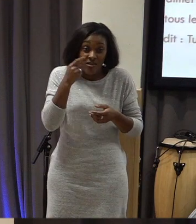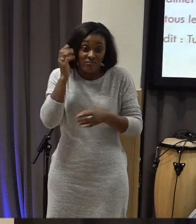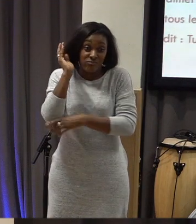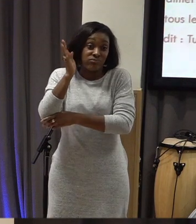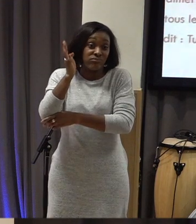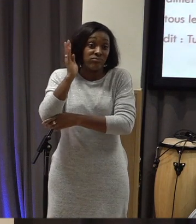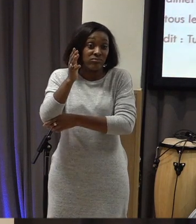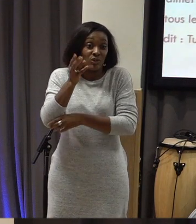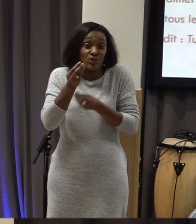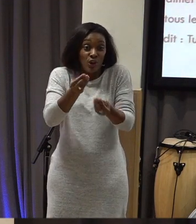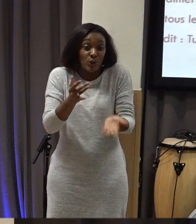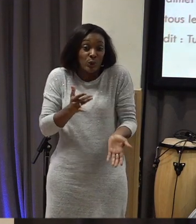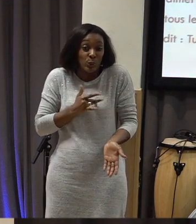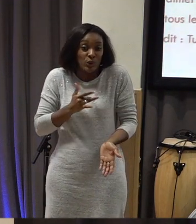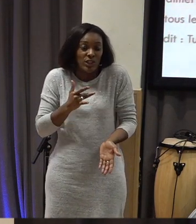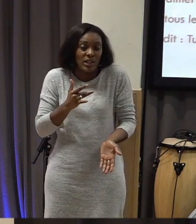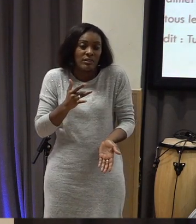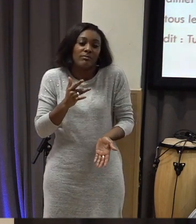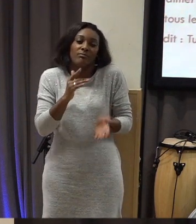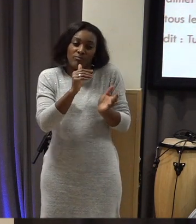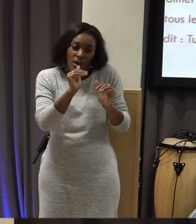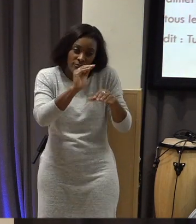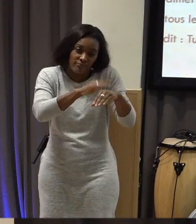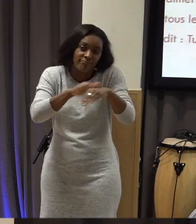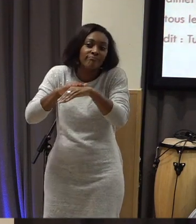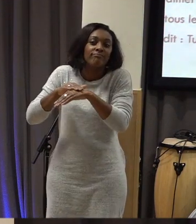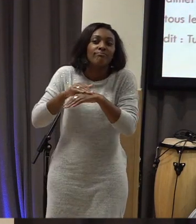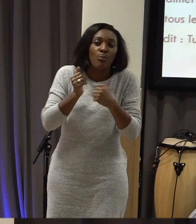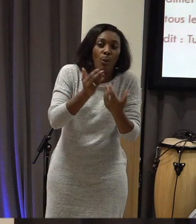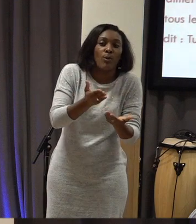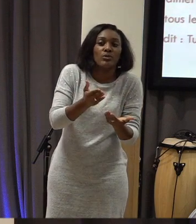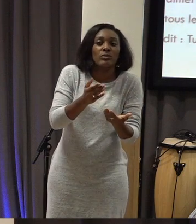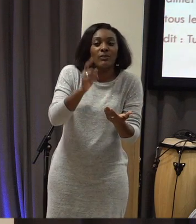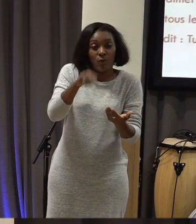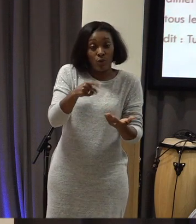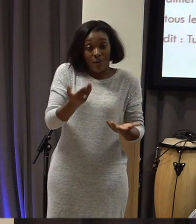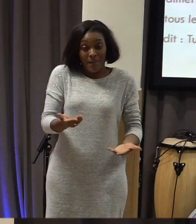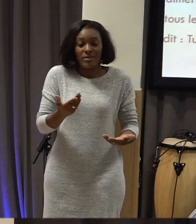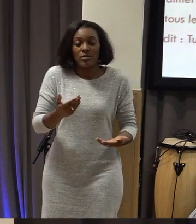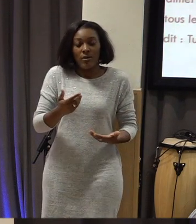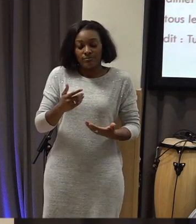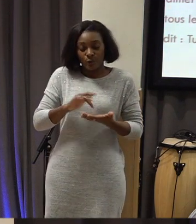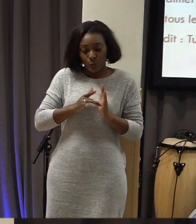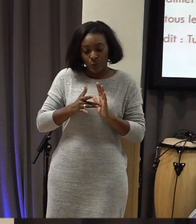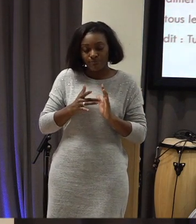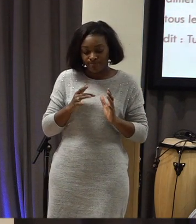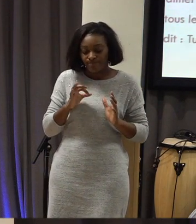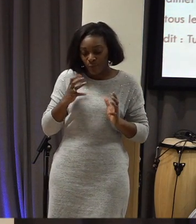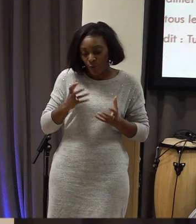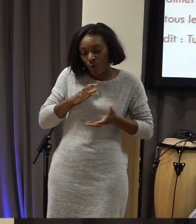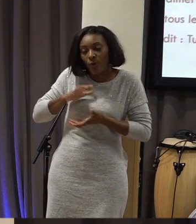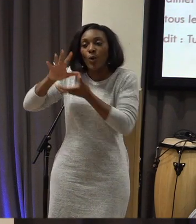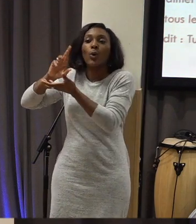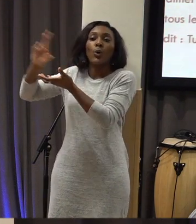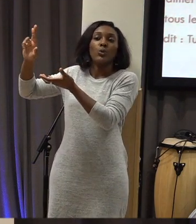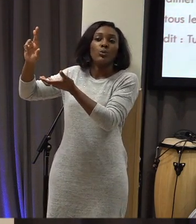On va relire ce texte, la fin de l'évangile, de la fin du chapitre 12. Il est dit, le scribe lui